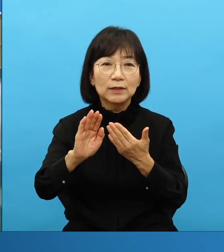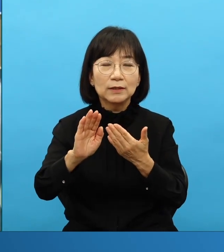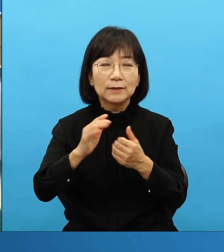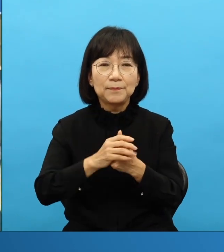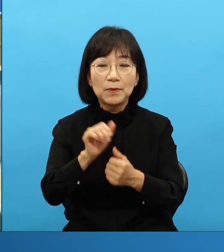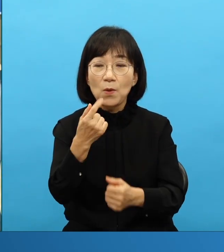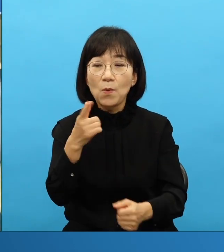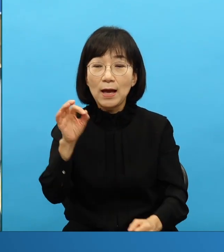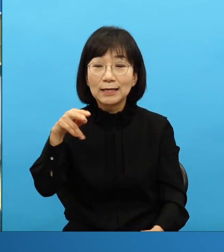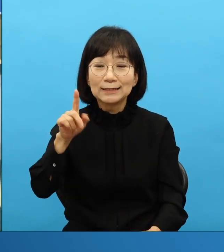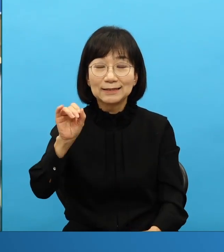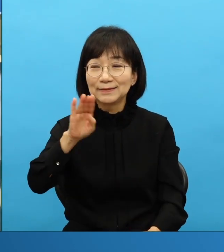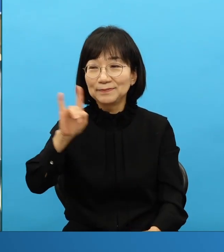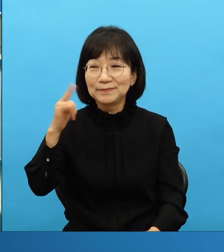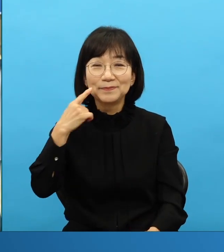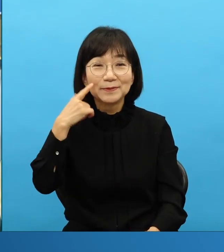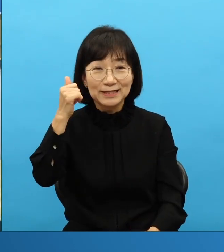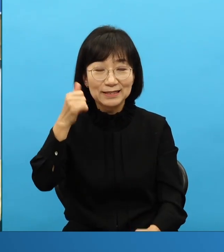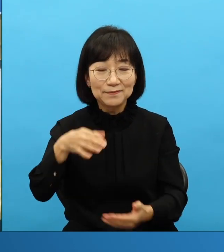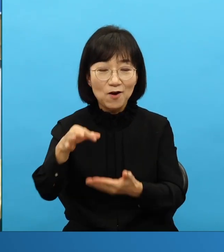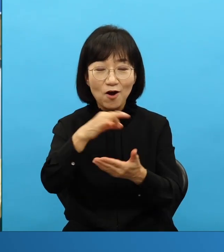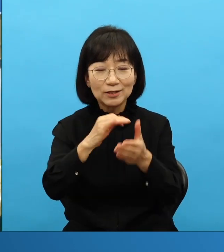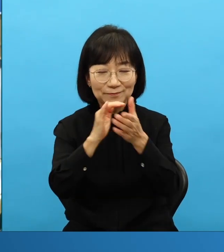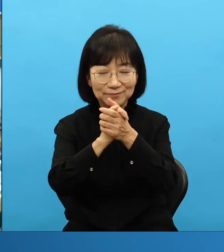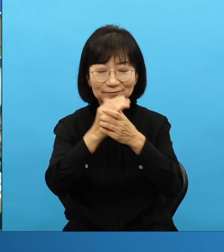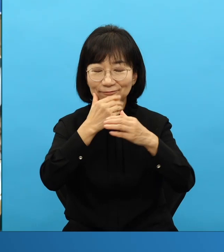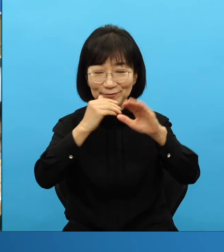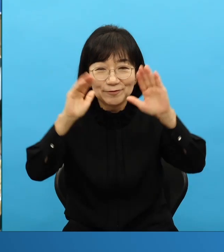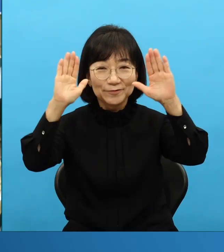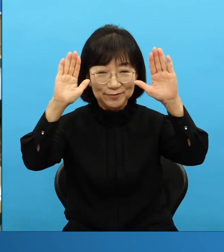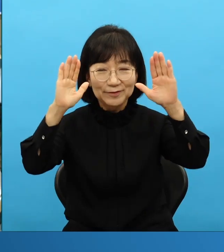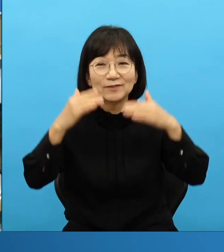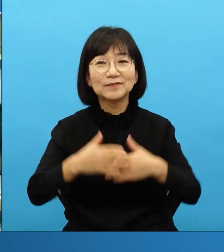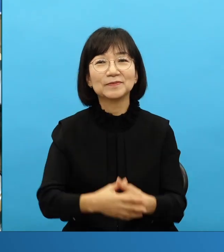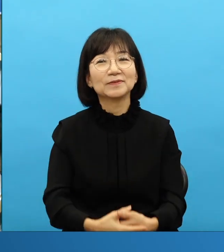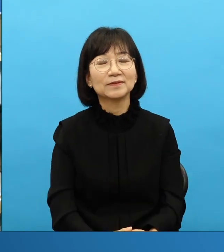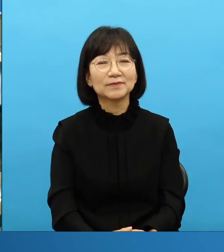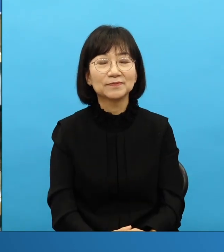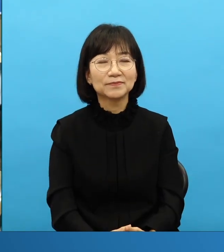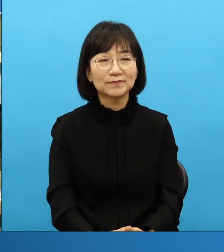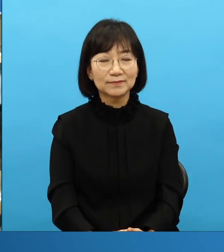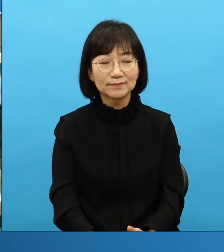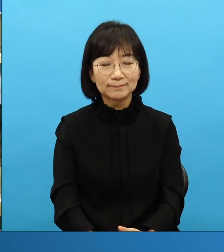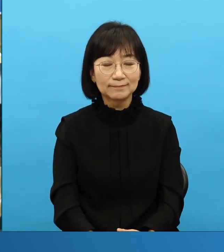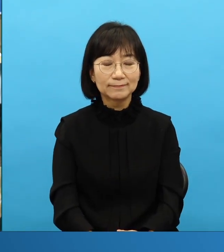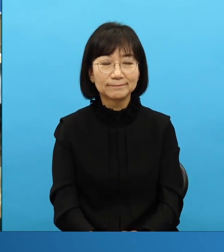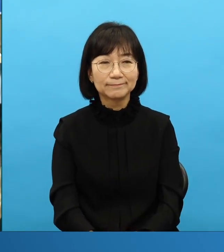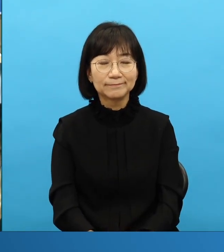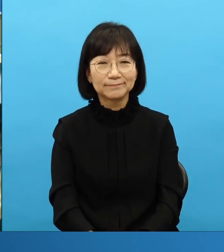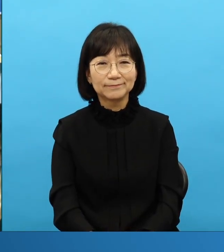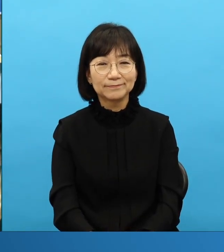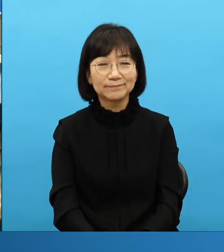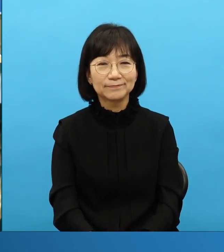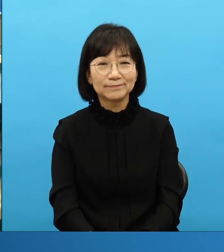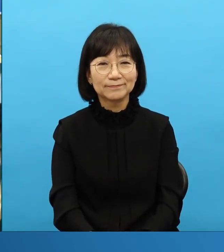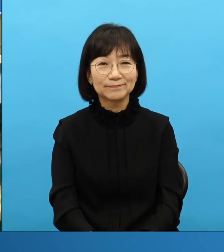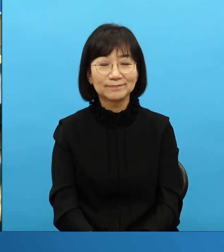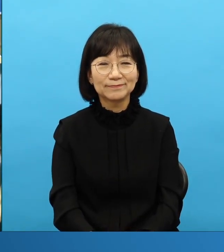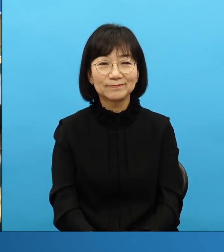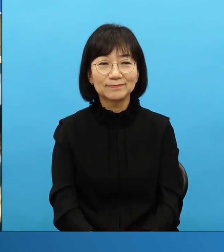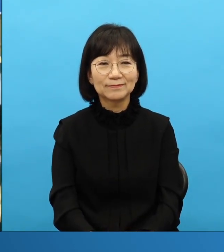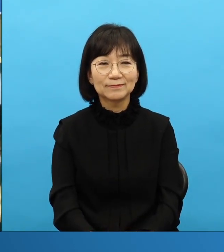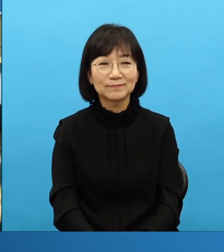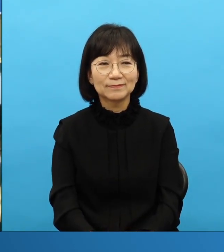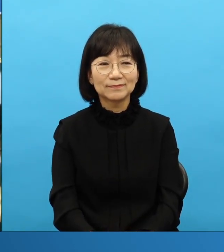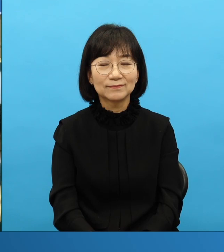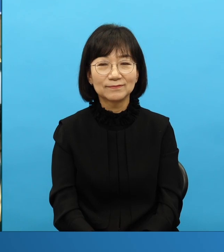황상민 목사님께서 헌금 기도며 축도로 예배를 마치도록 하겠습니다. Let us all rise and sing, O Lord, in my life, and Reverend Hong Sanpei will come and